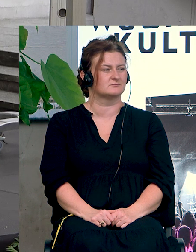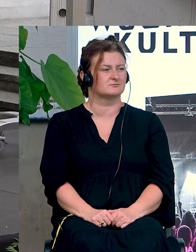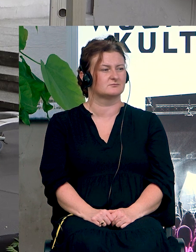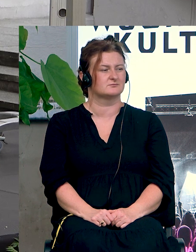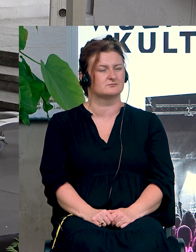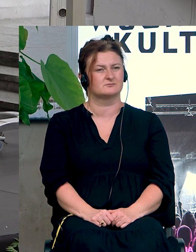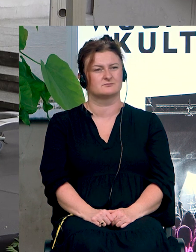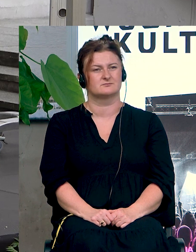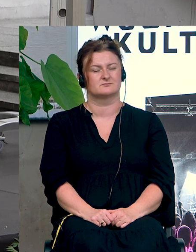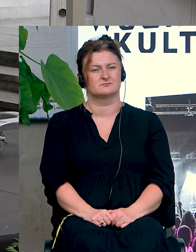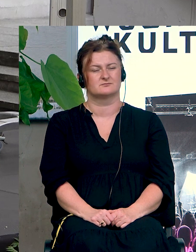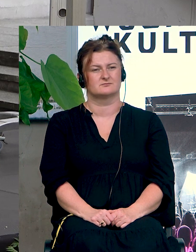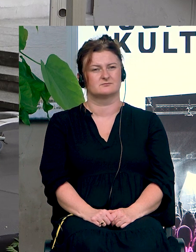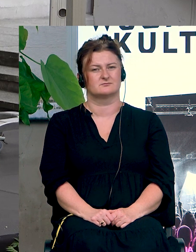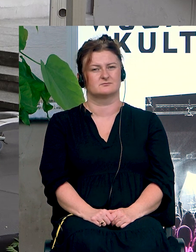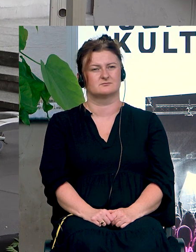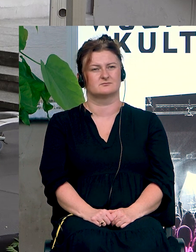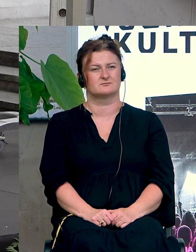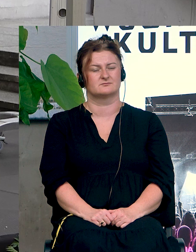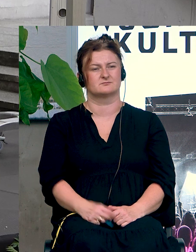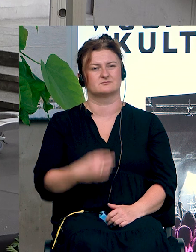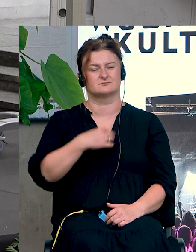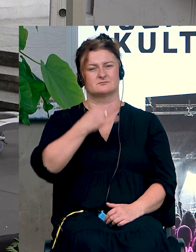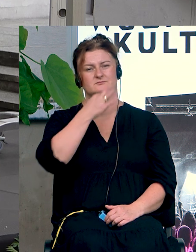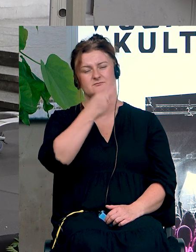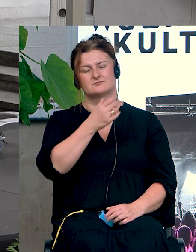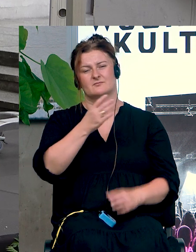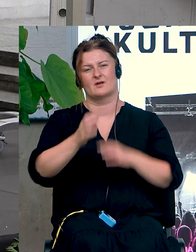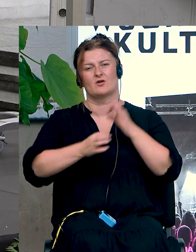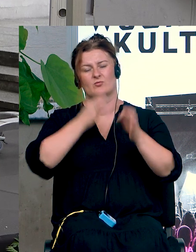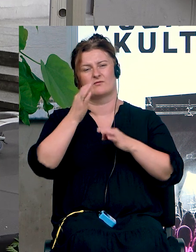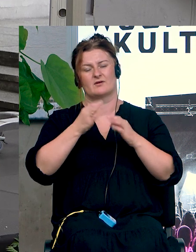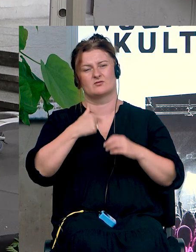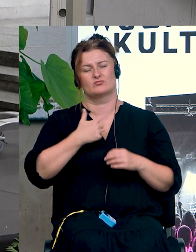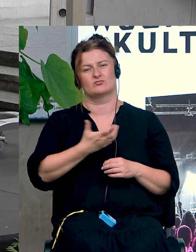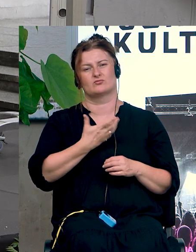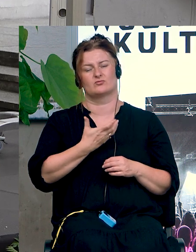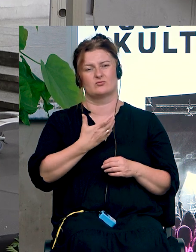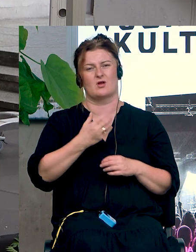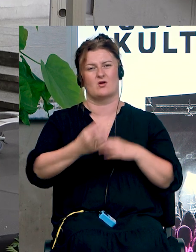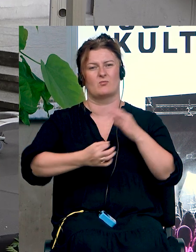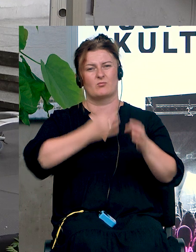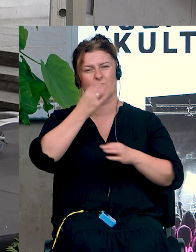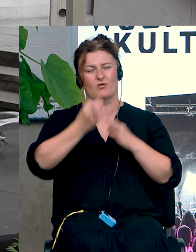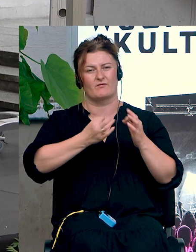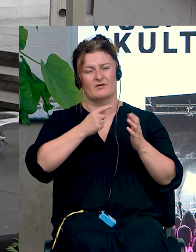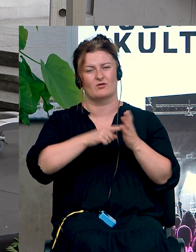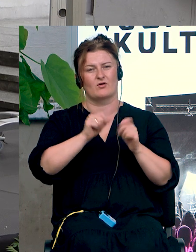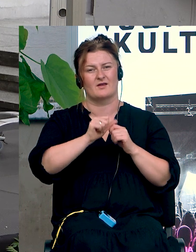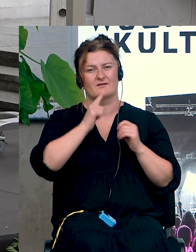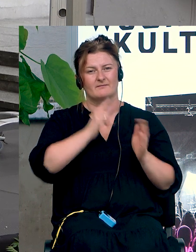Dziękuję. Więc tak, ja mam pytanie dotyczące opowieści, bo mam wrażenie, że one się układają w